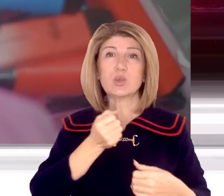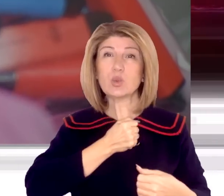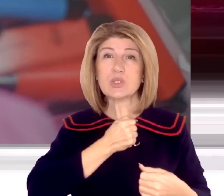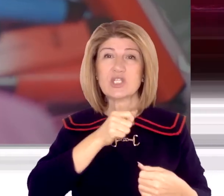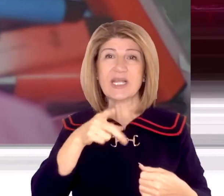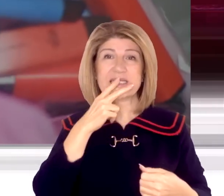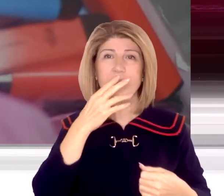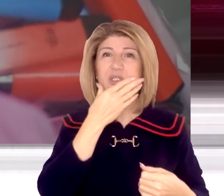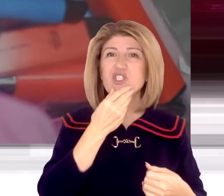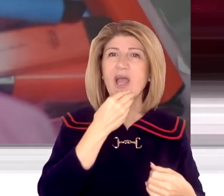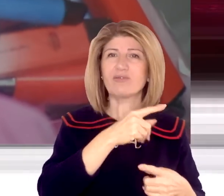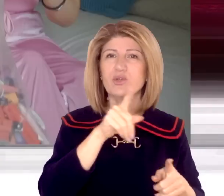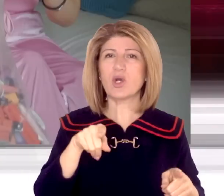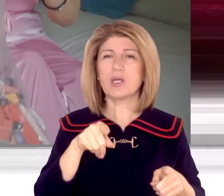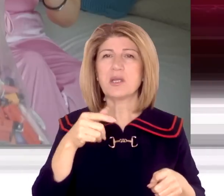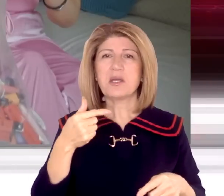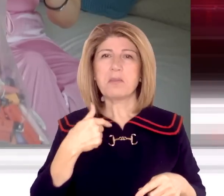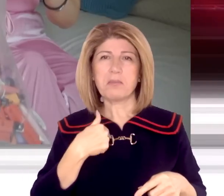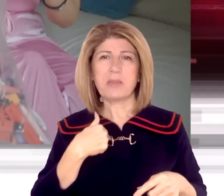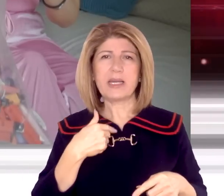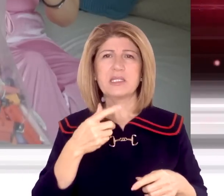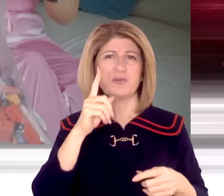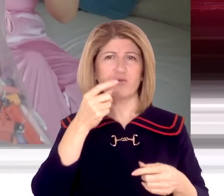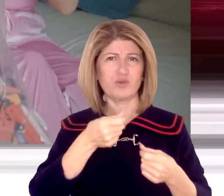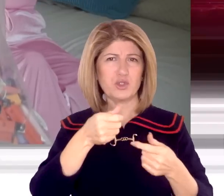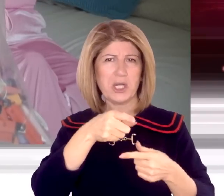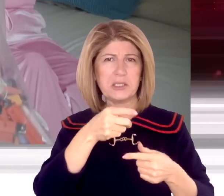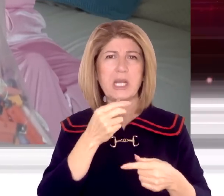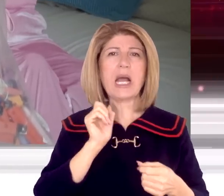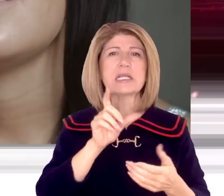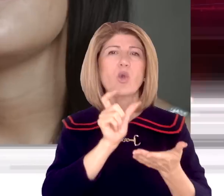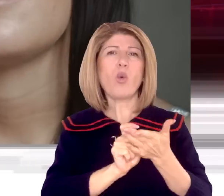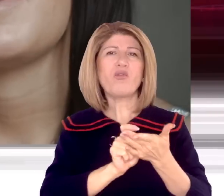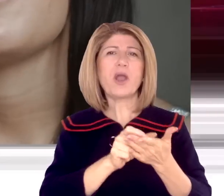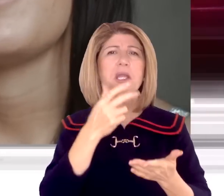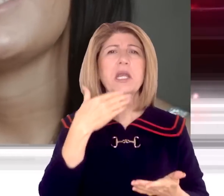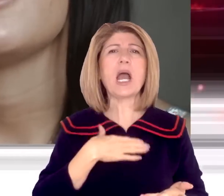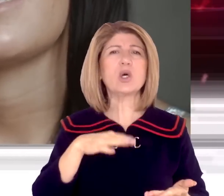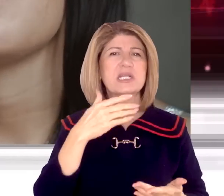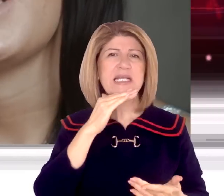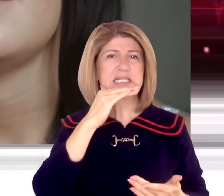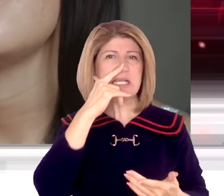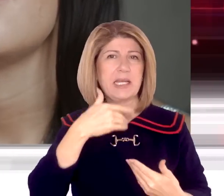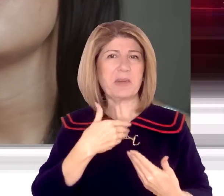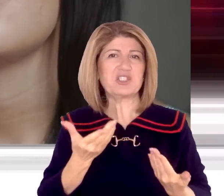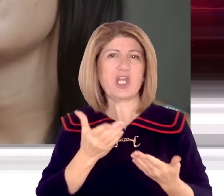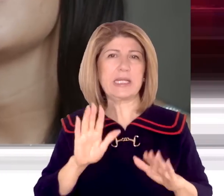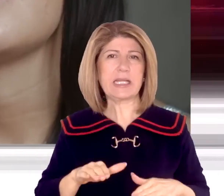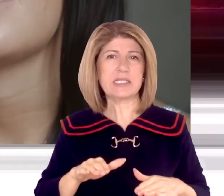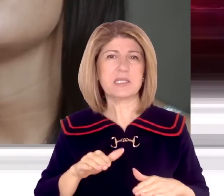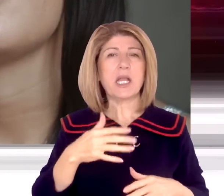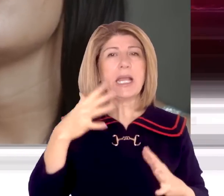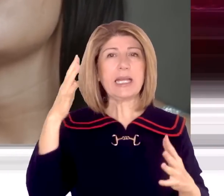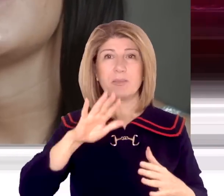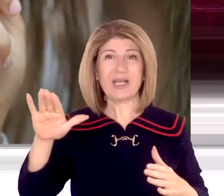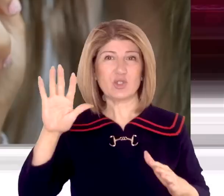افزایش محبوبیت این سیگارها بین نوجوانا. هیچ فروشنده ای از من گواهی شناسایی نخواسته که چک کنه زیر